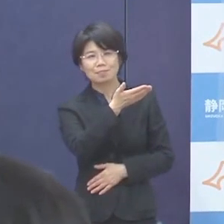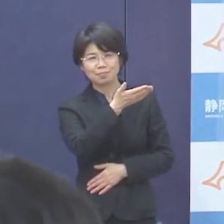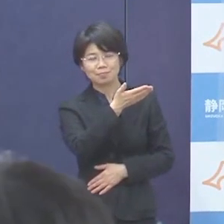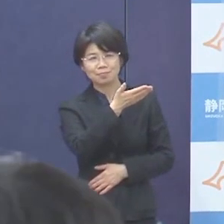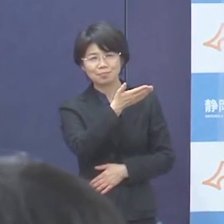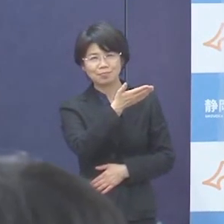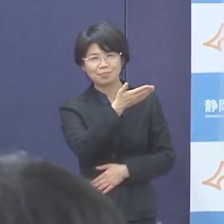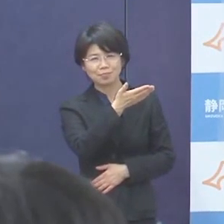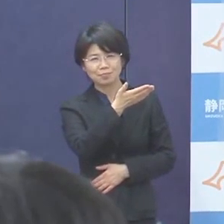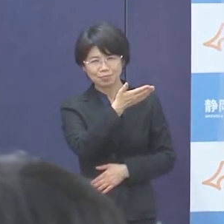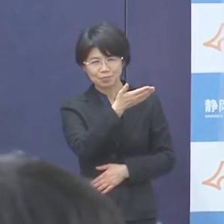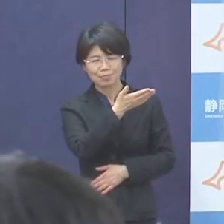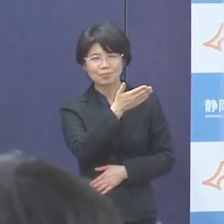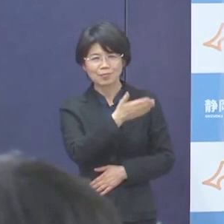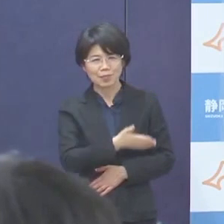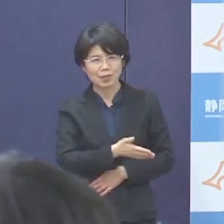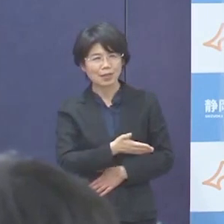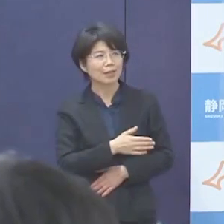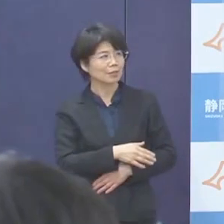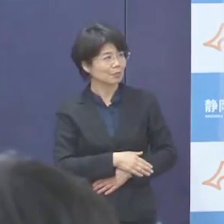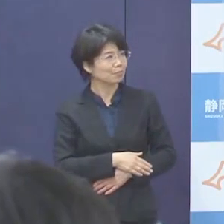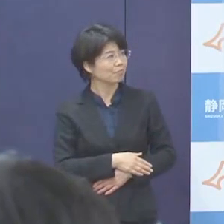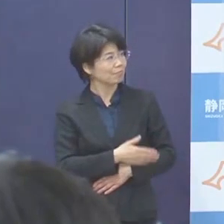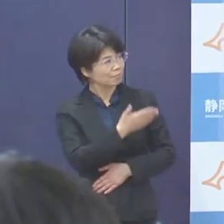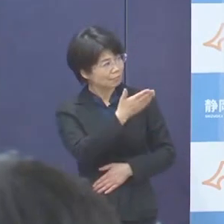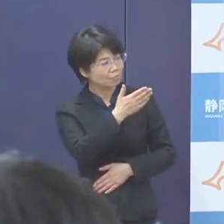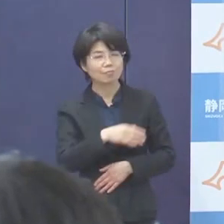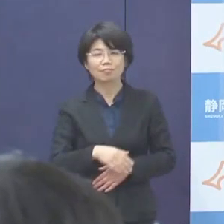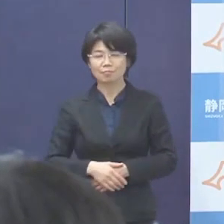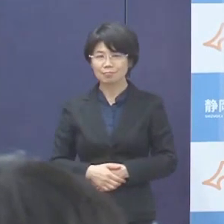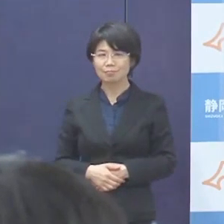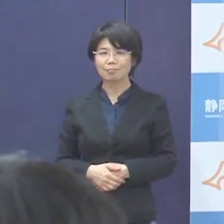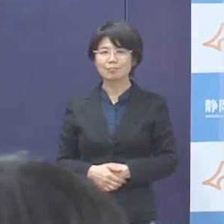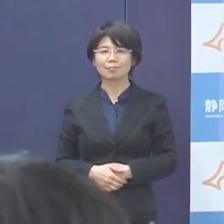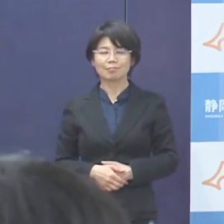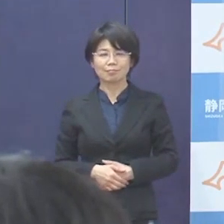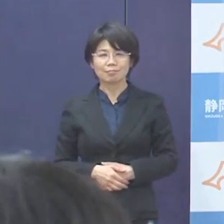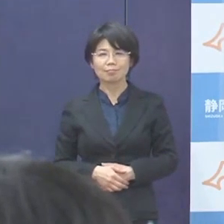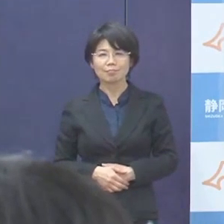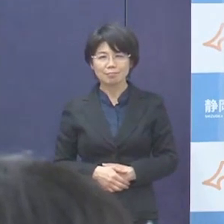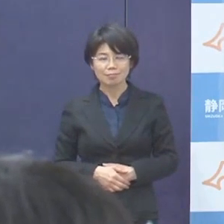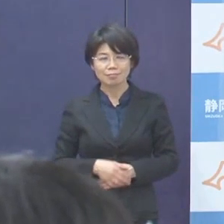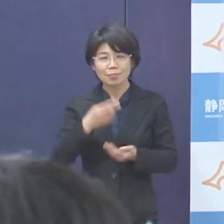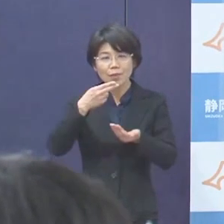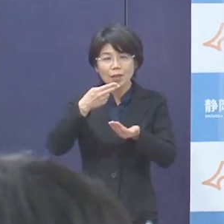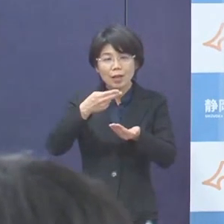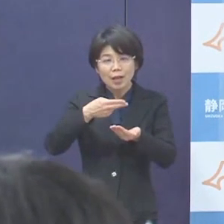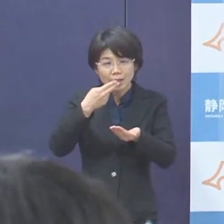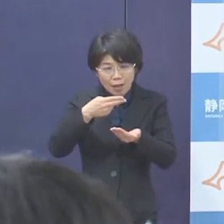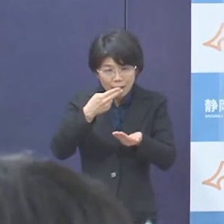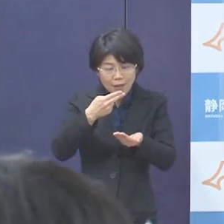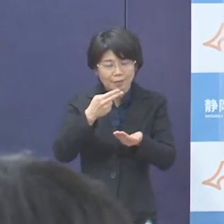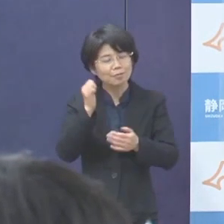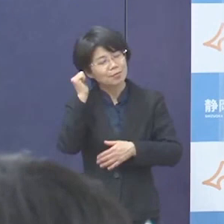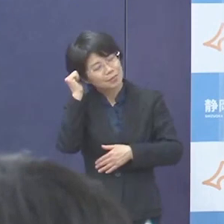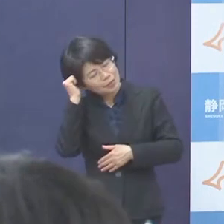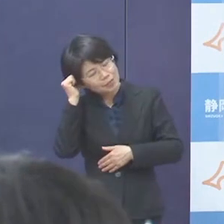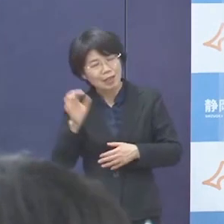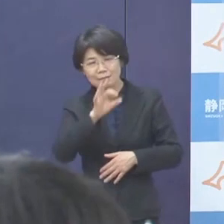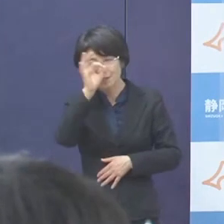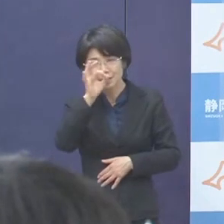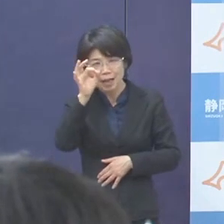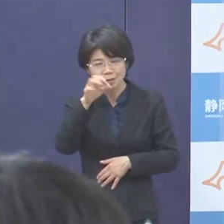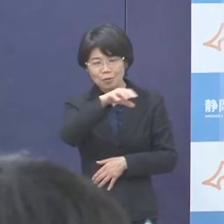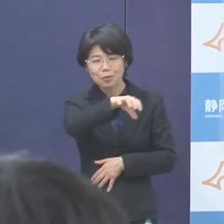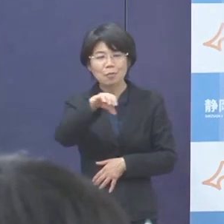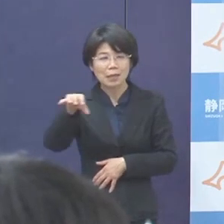用意したものがございますので、ご覧くださいませ。まずですね、この飲食店、宿泊、観光施設など事